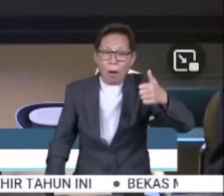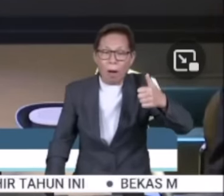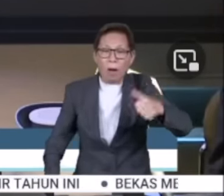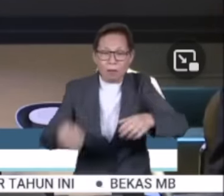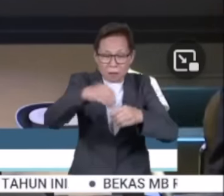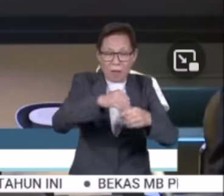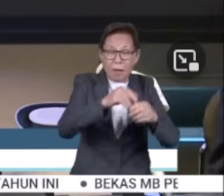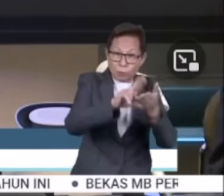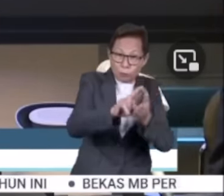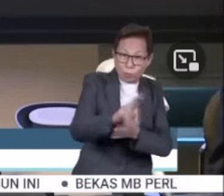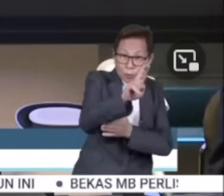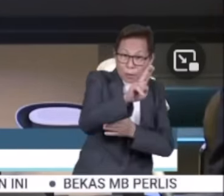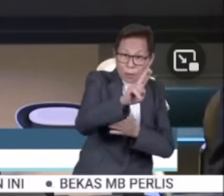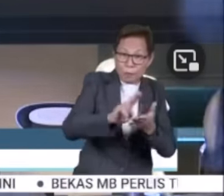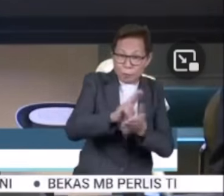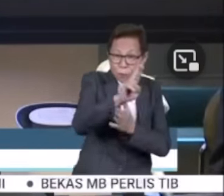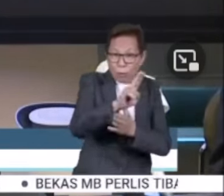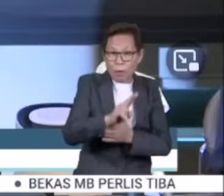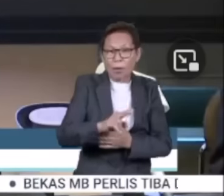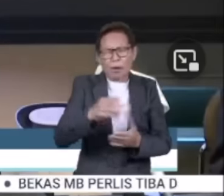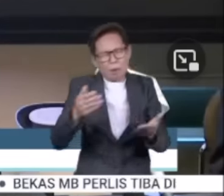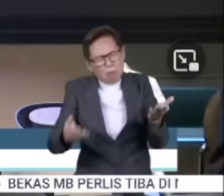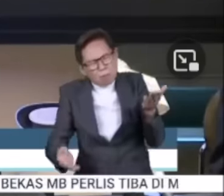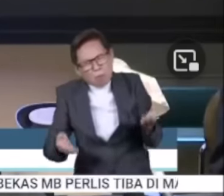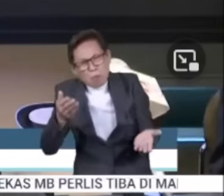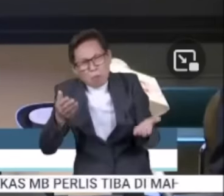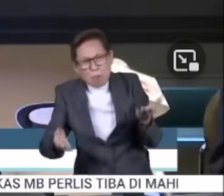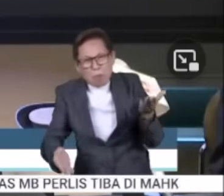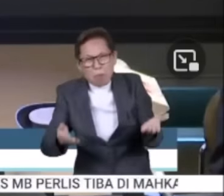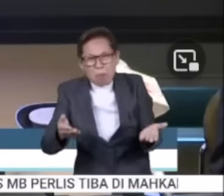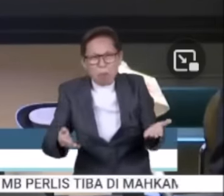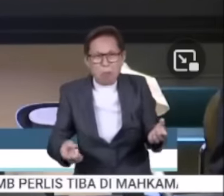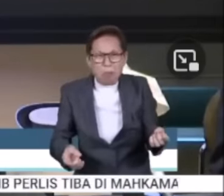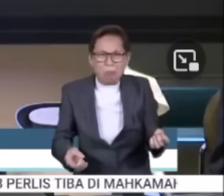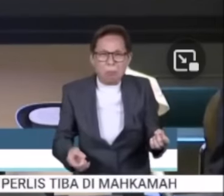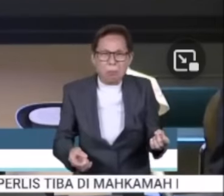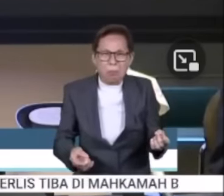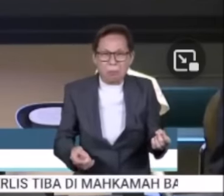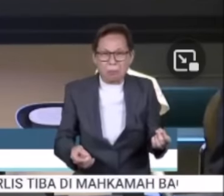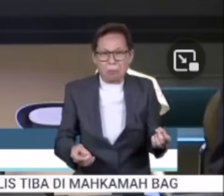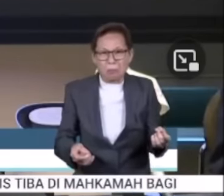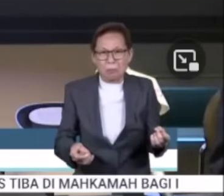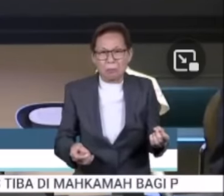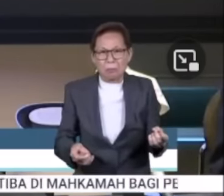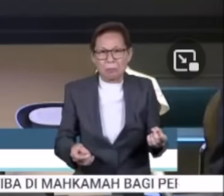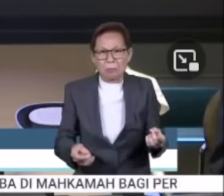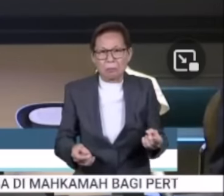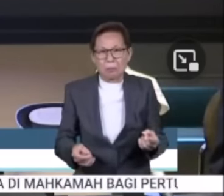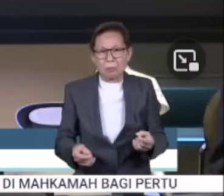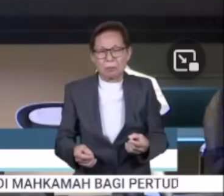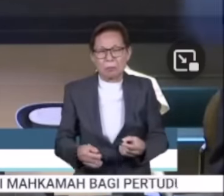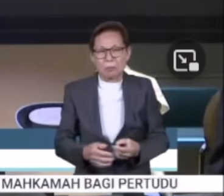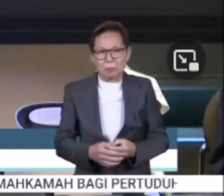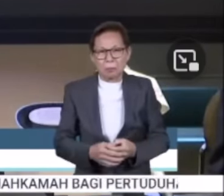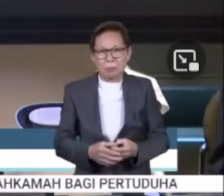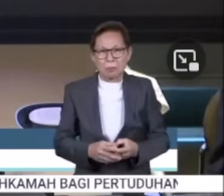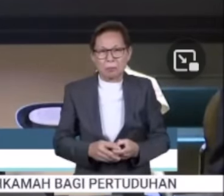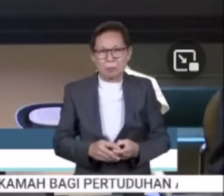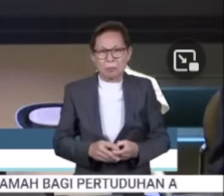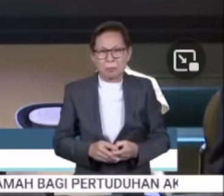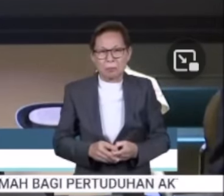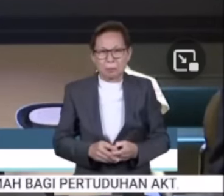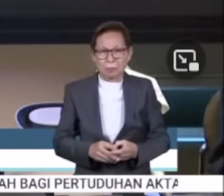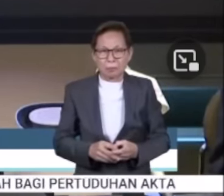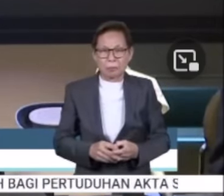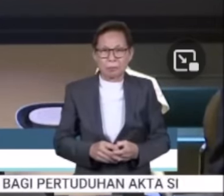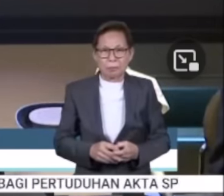universiti. Tetapi dia mungkin bila keluar tak cukup. Sebab industri nakkan dia ada